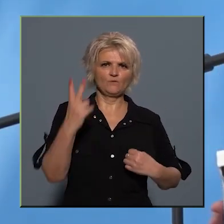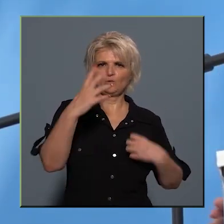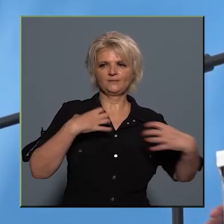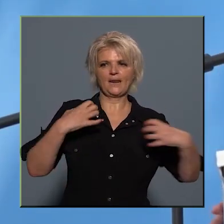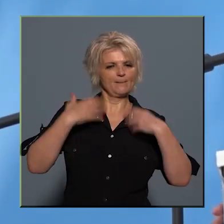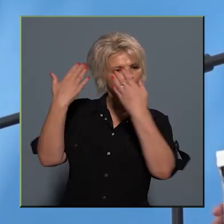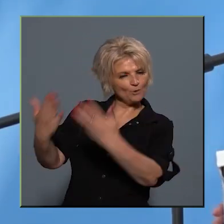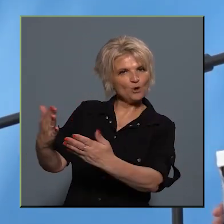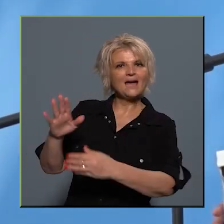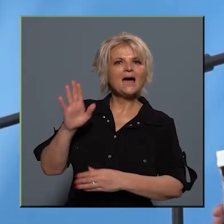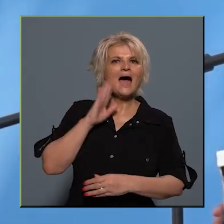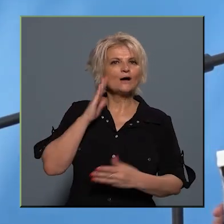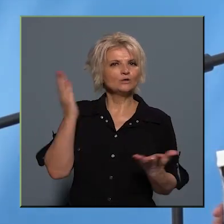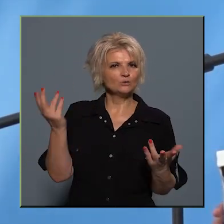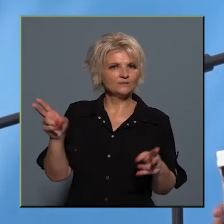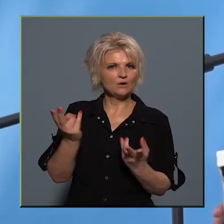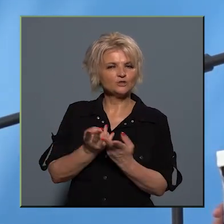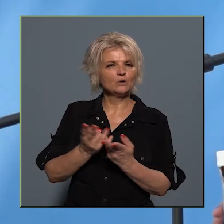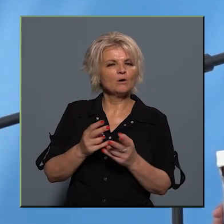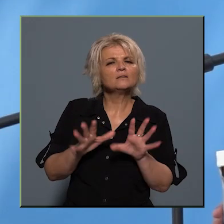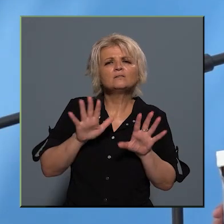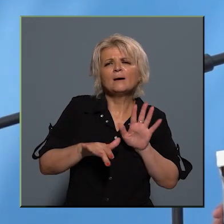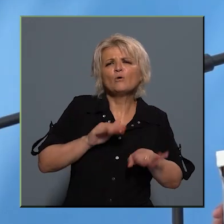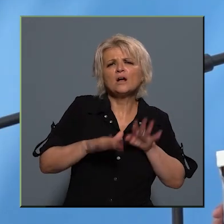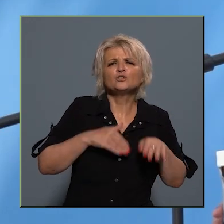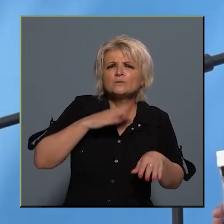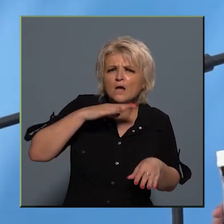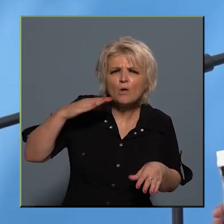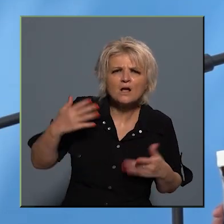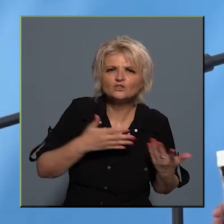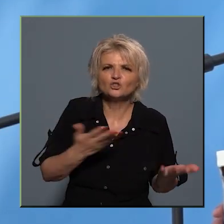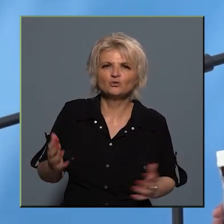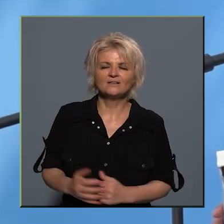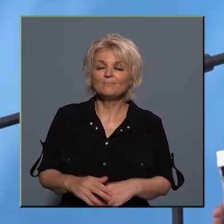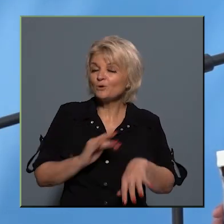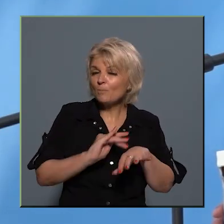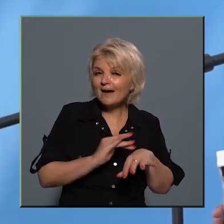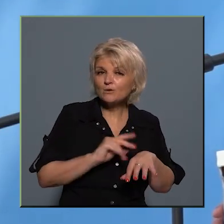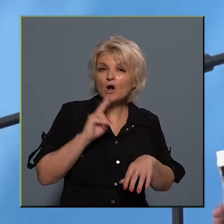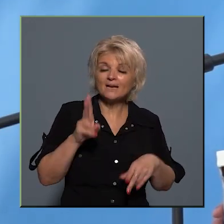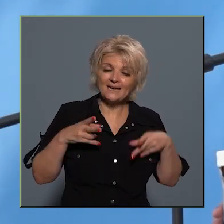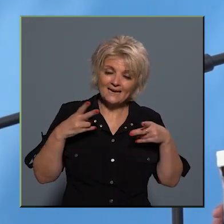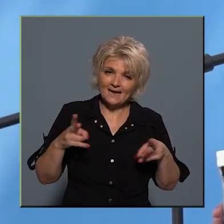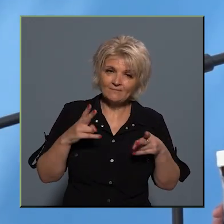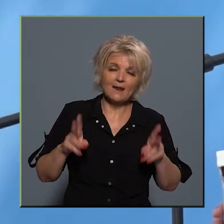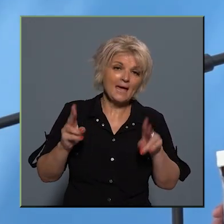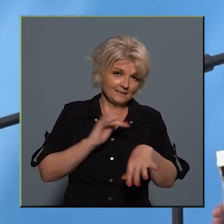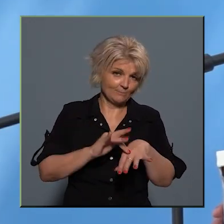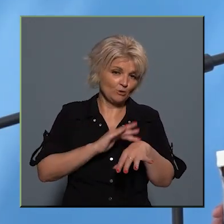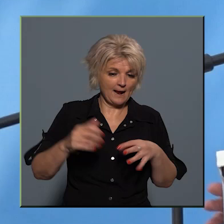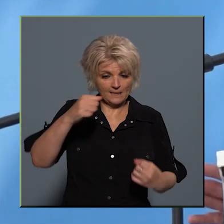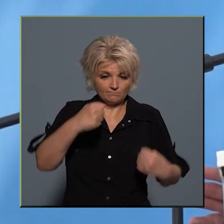akkor Ákoshoz hasonlóan tényleg tapogassuk, szagolgassuk meg, akinek van kedve hozzá, hogy ki is tudja